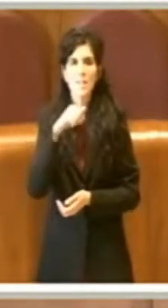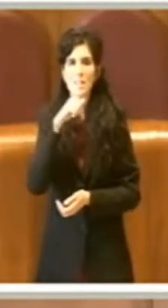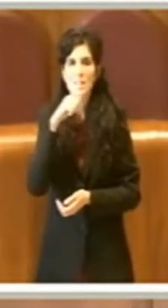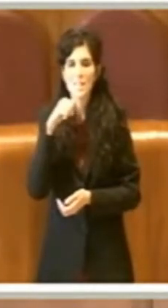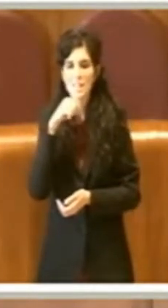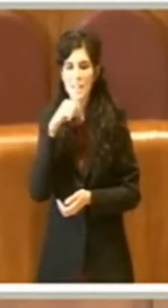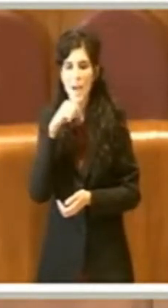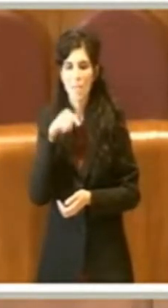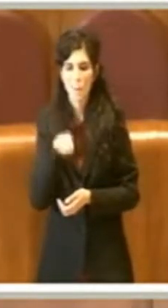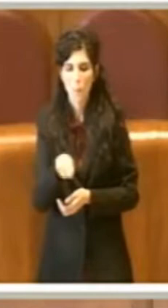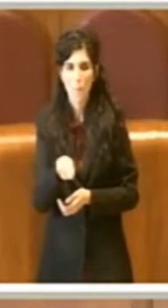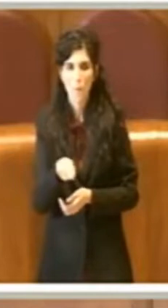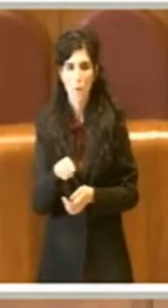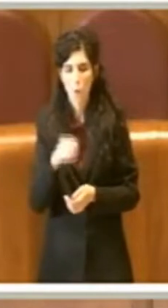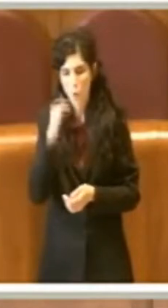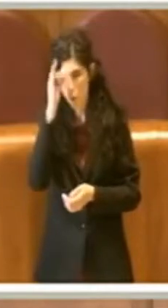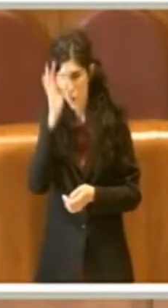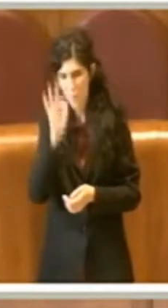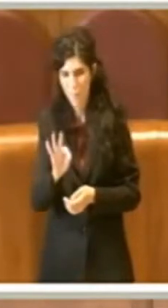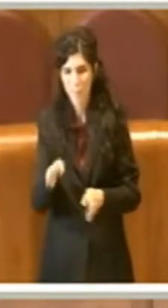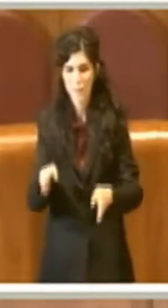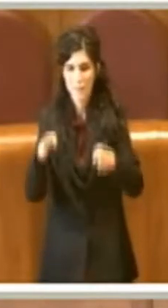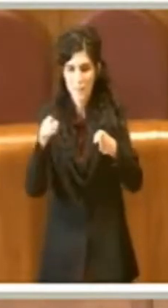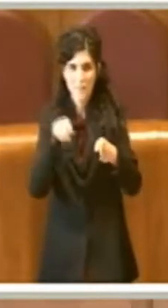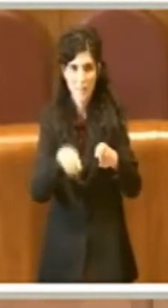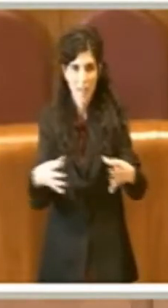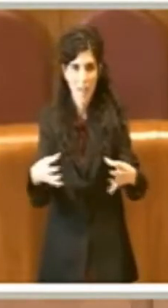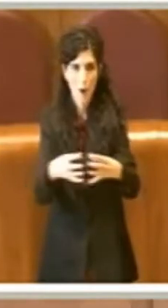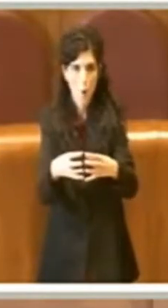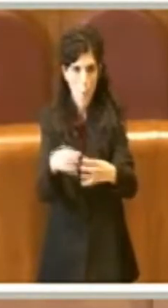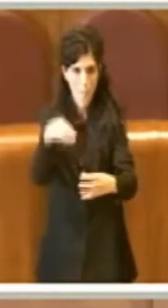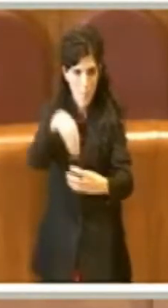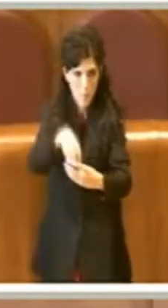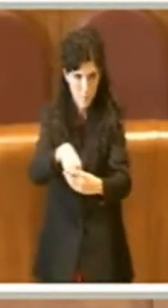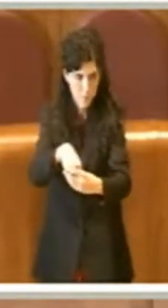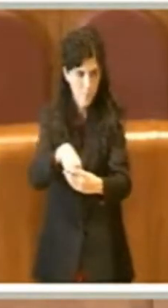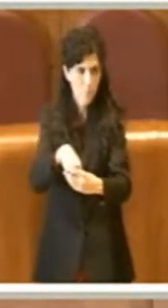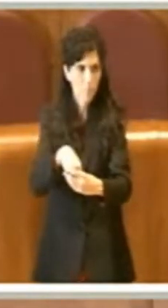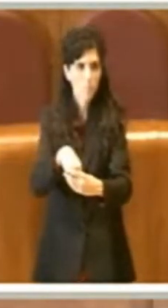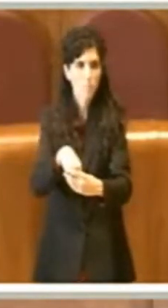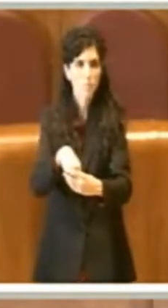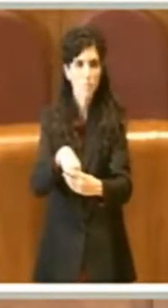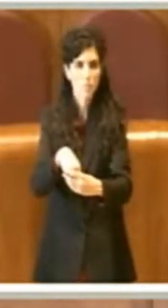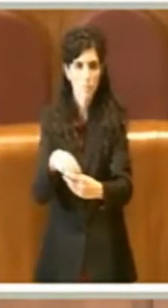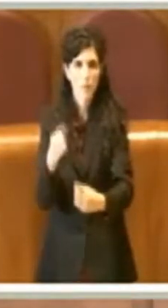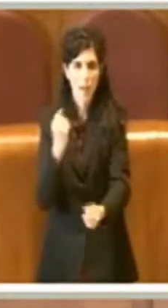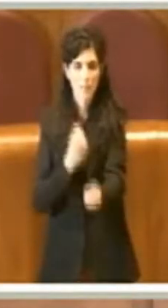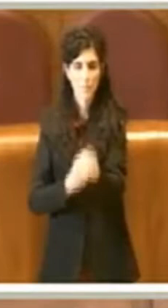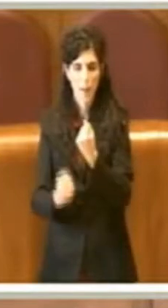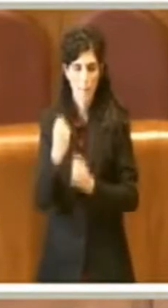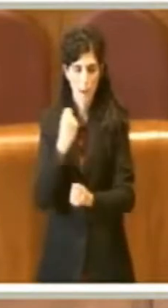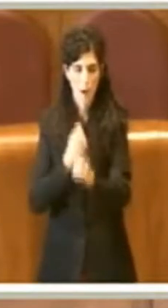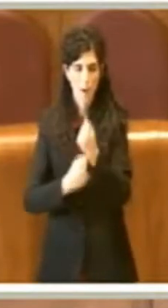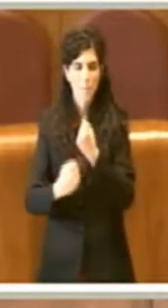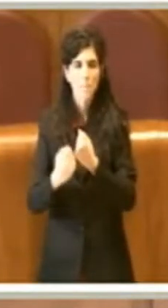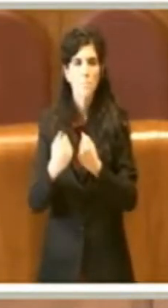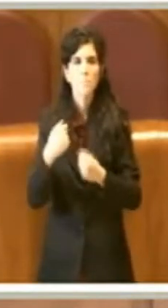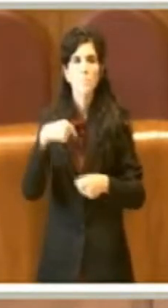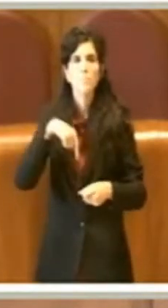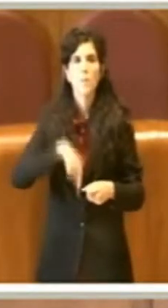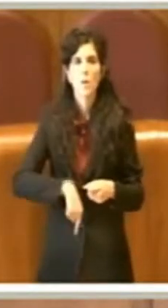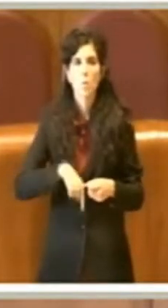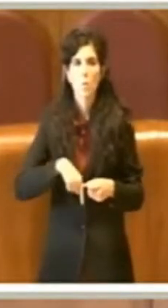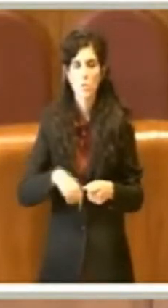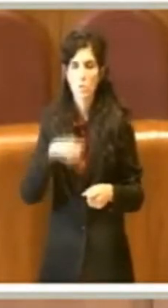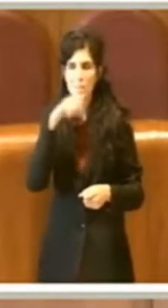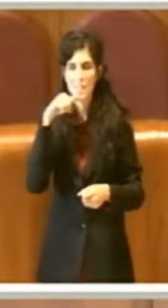sede per la sede di gruppi ora per poter fare questo ovviamente bisognava procedere e